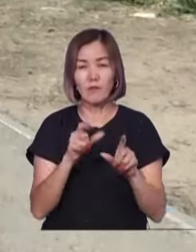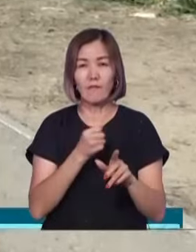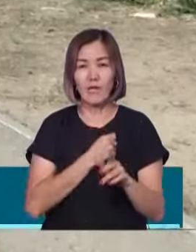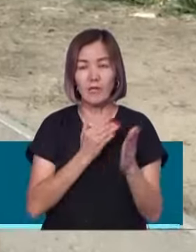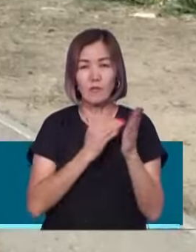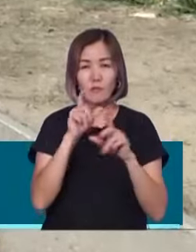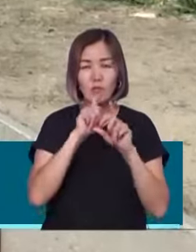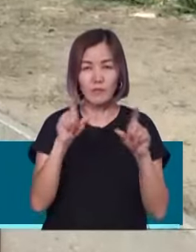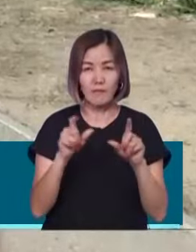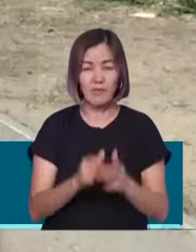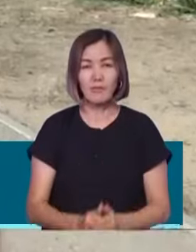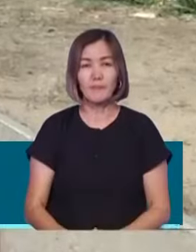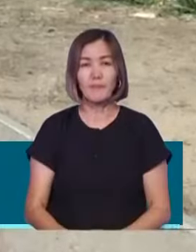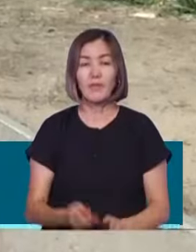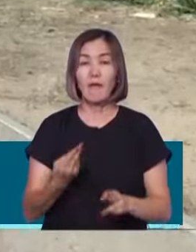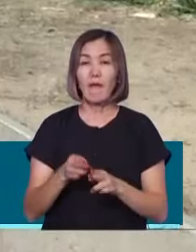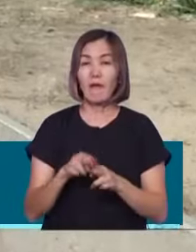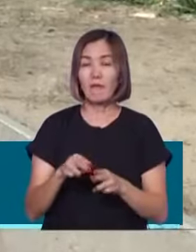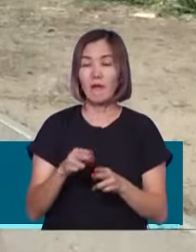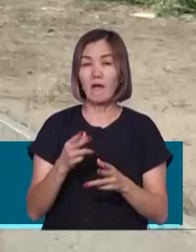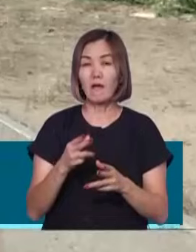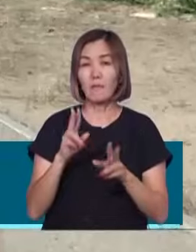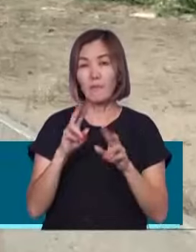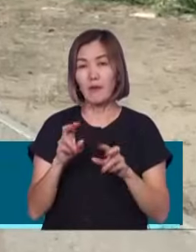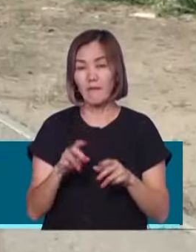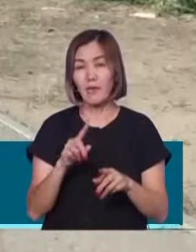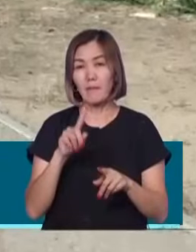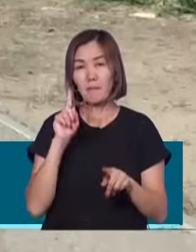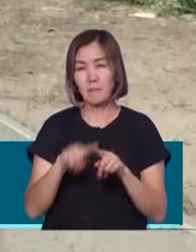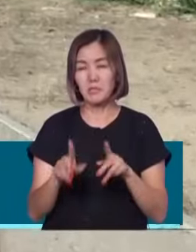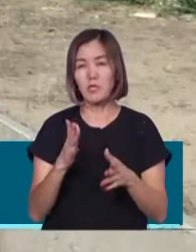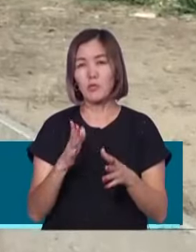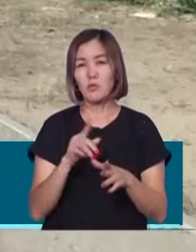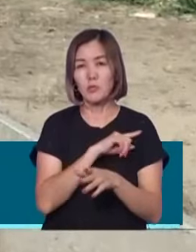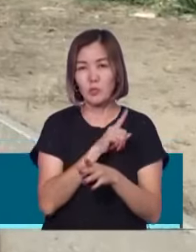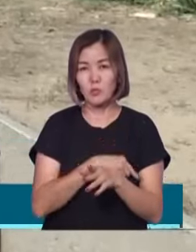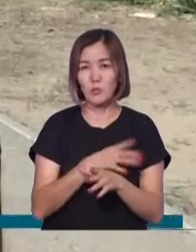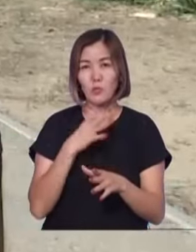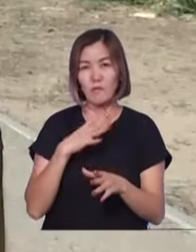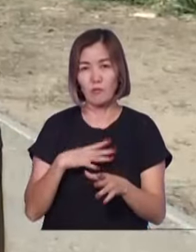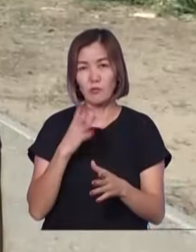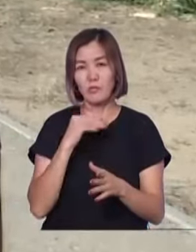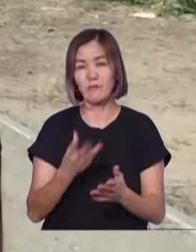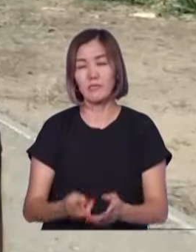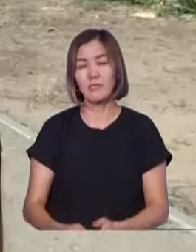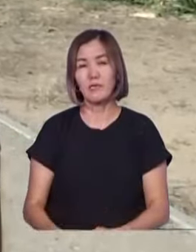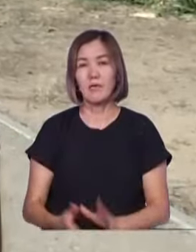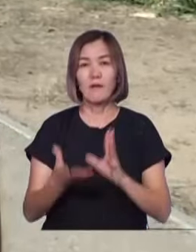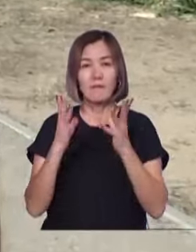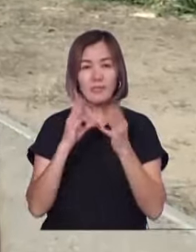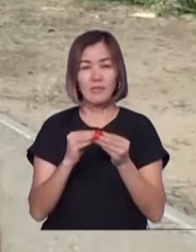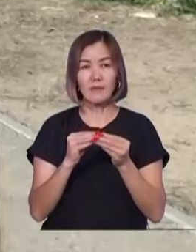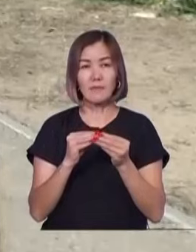учебные заведения Вот это качество мы проверяем на быстроту силу и выносливость вот в целом